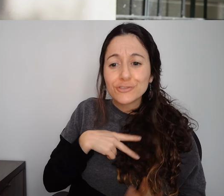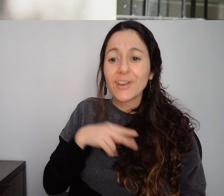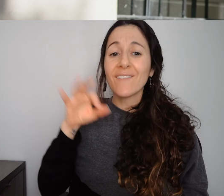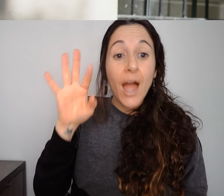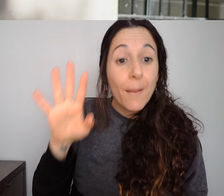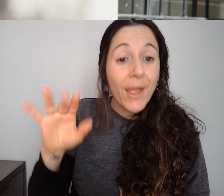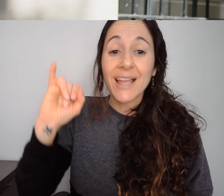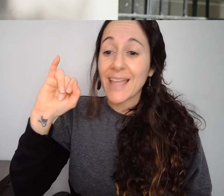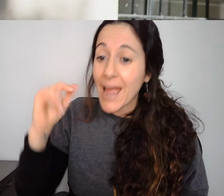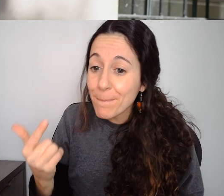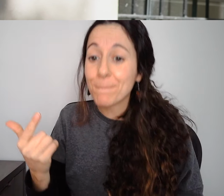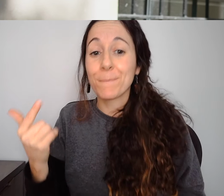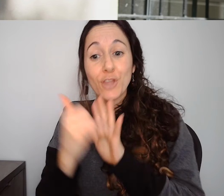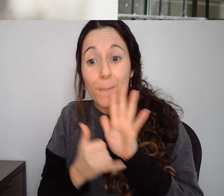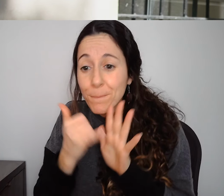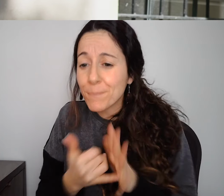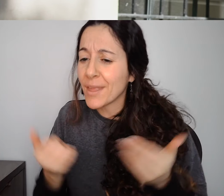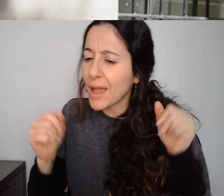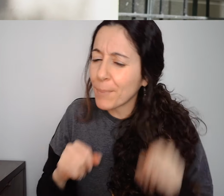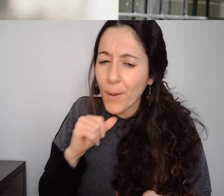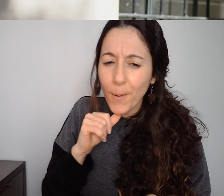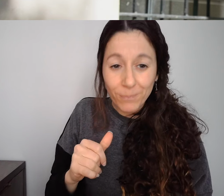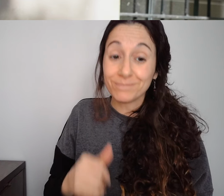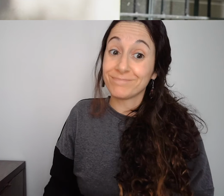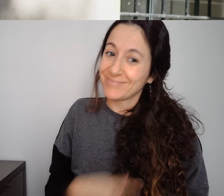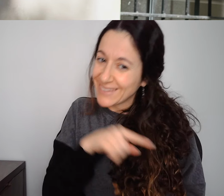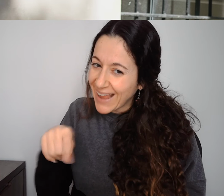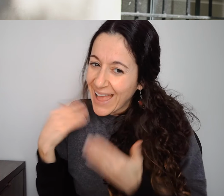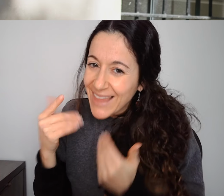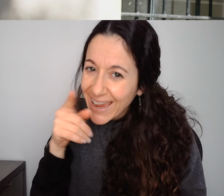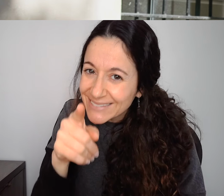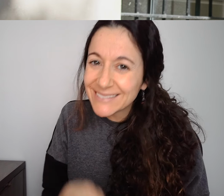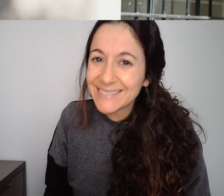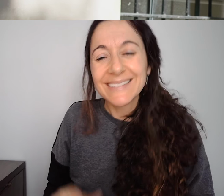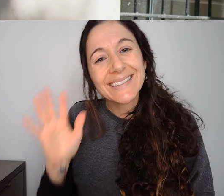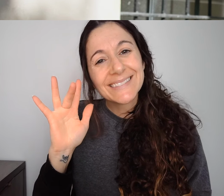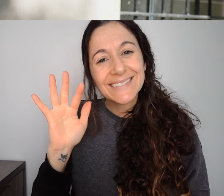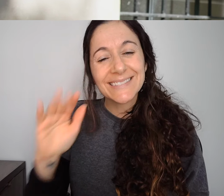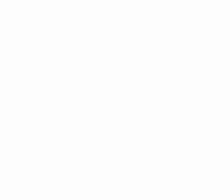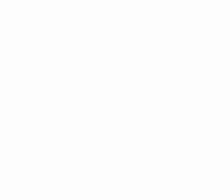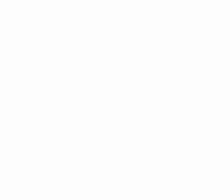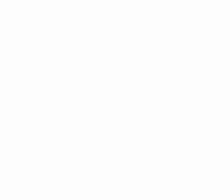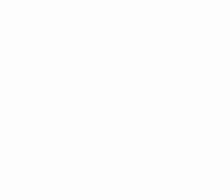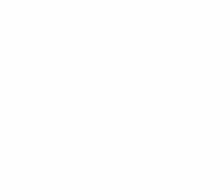pages sur Facebook, sur Instagram, sur YouTube. N'hésitez pas, on vous attend. À bientôt!